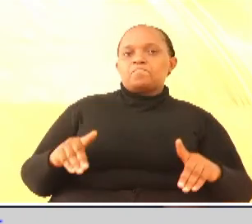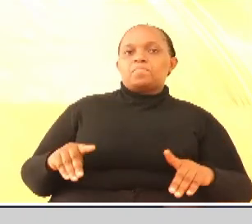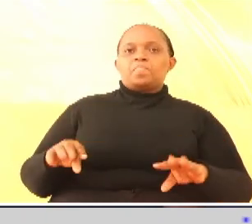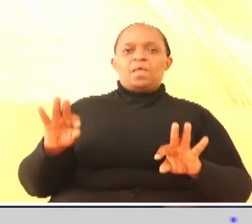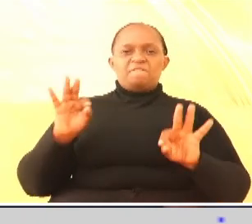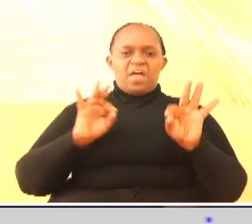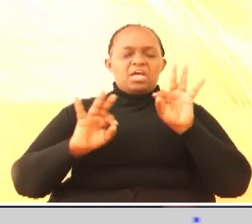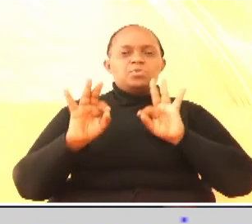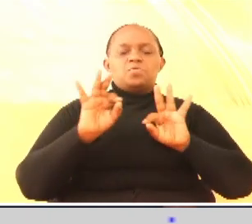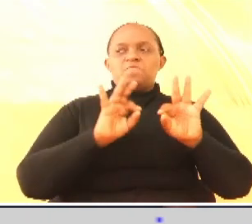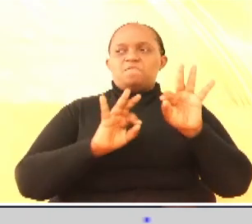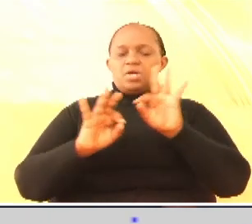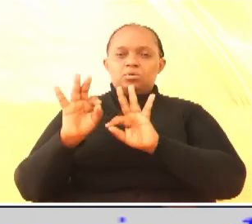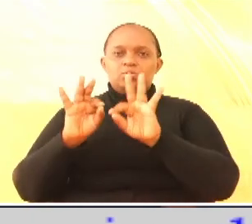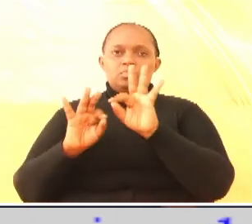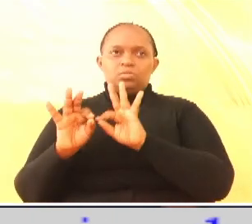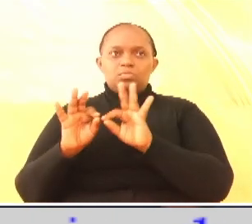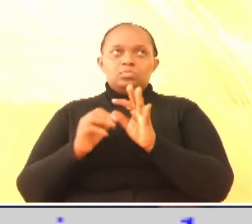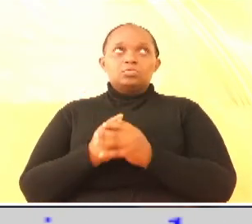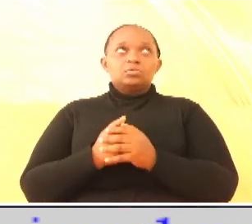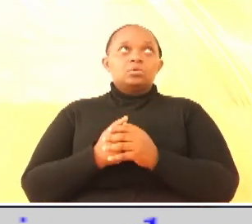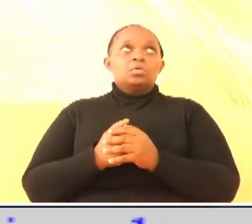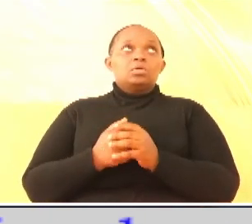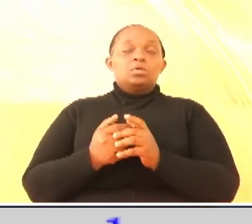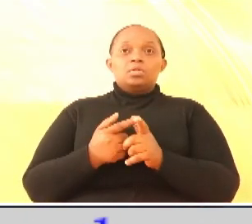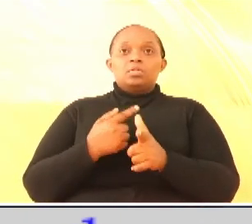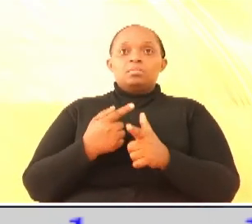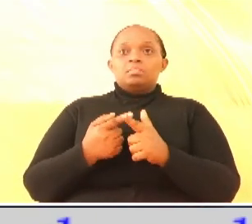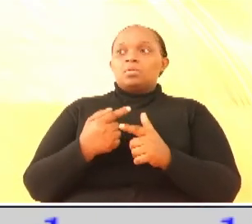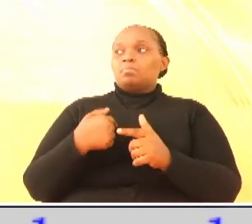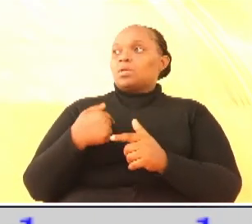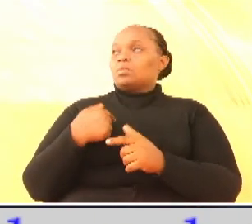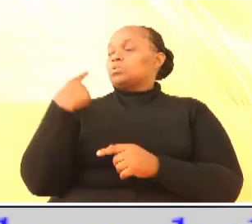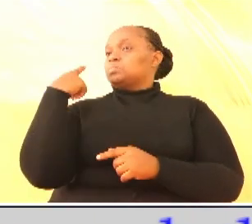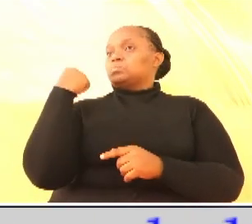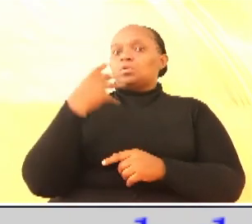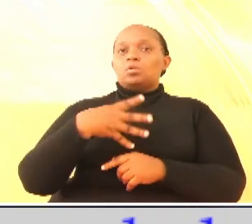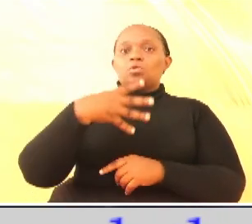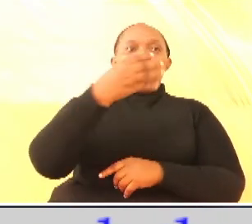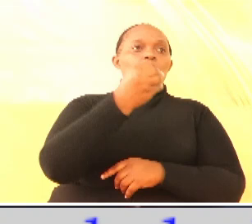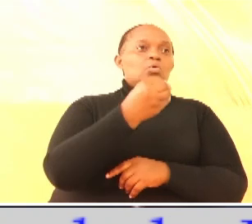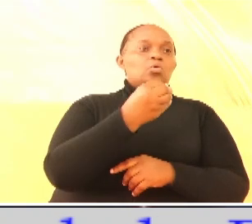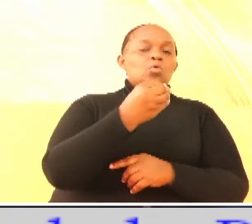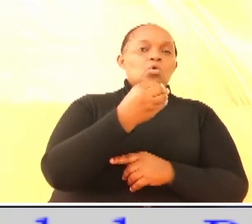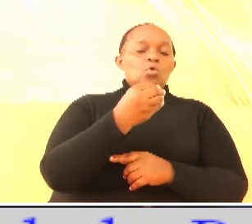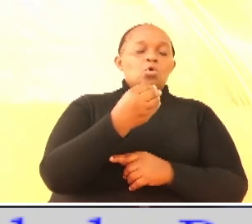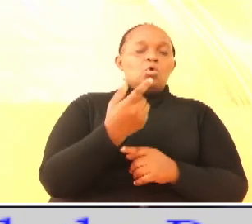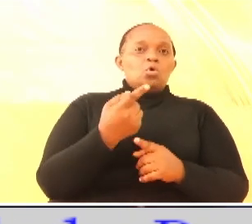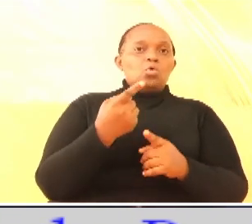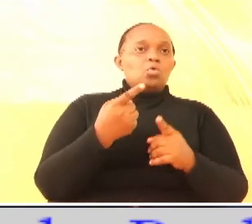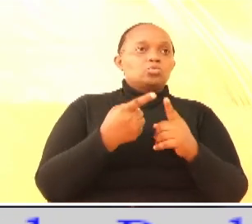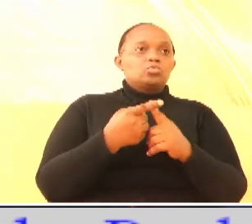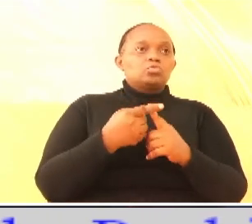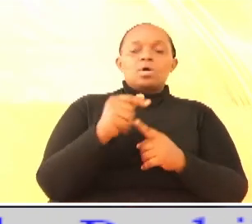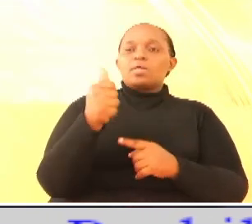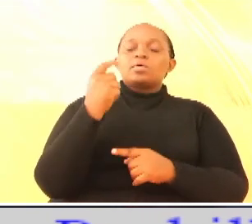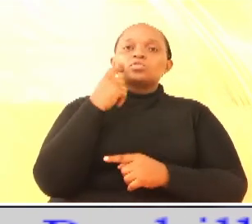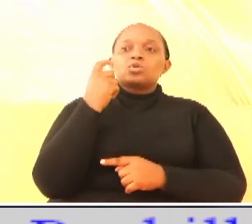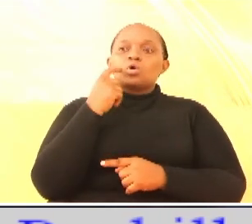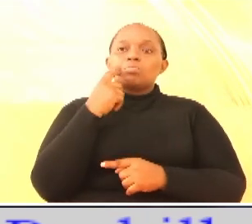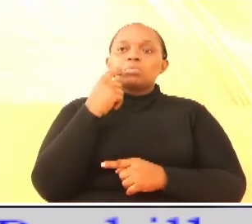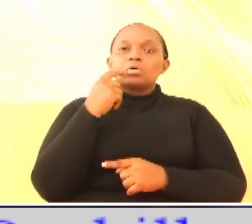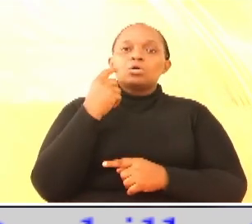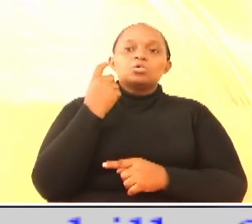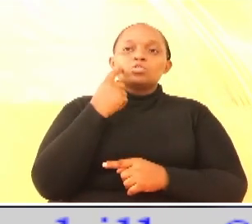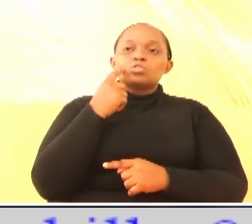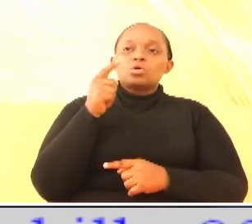Diyo hiyo, diyo hiyo. Diyo na mahali nikakuta dada akiuza viatu vya wanaume. Nikamuuliza, unauza viatu vya wanaume kwa nini na wewe ni mama? Akasema kama